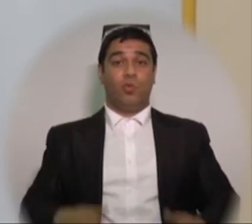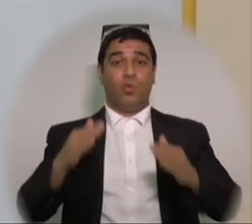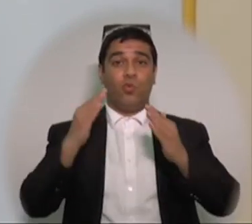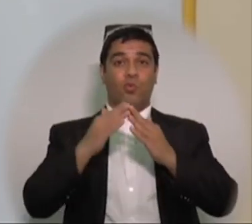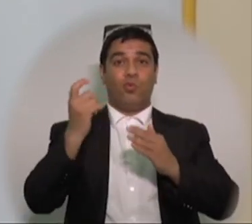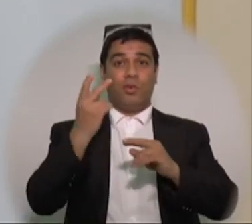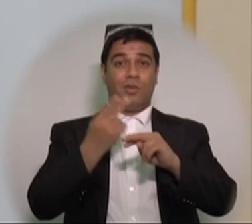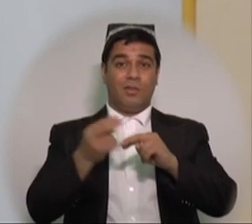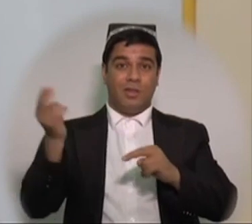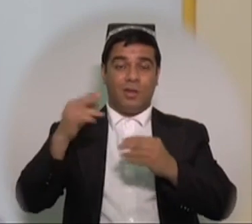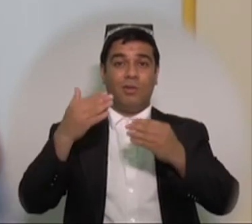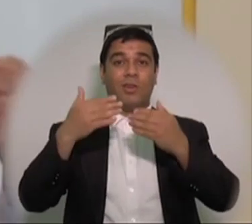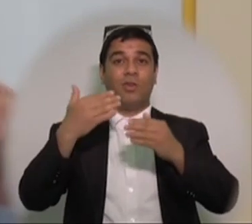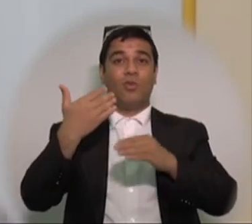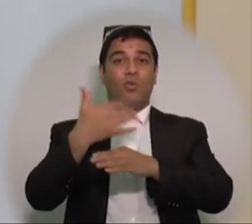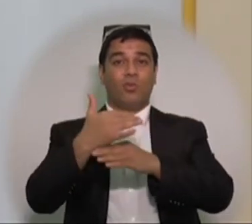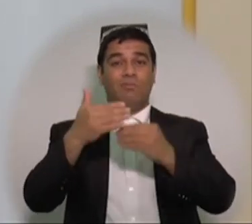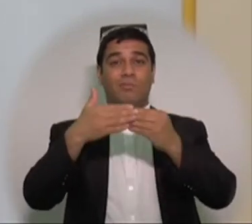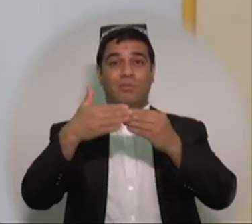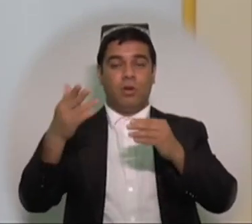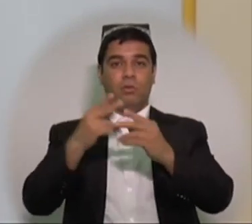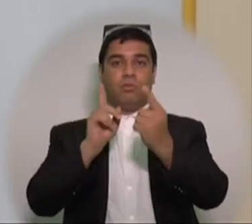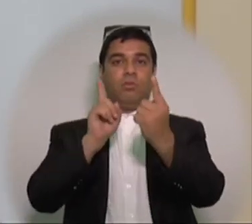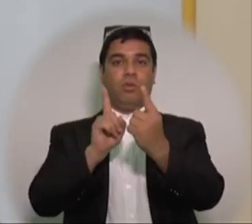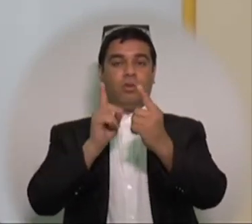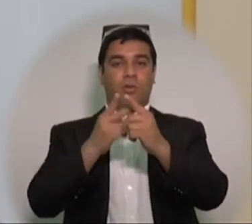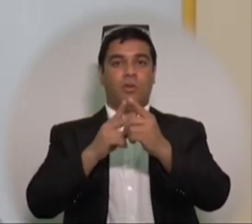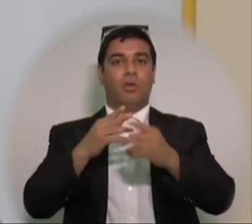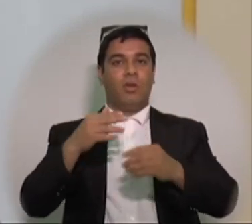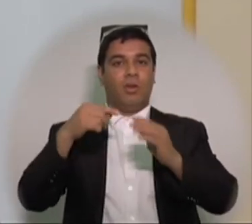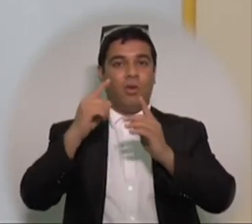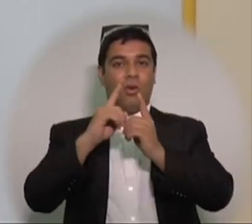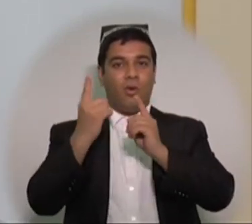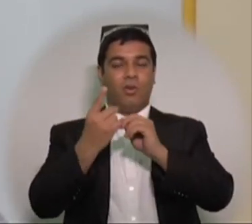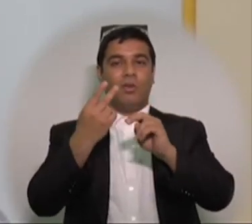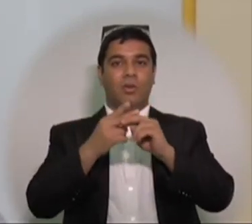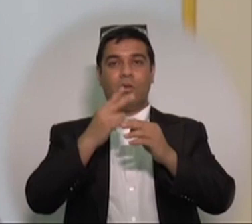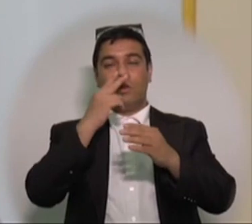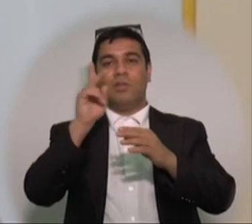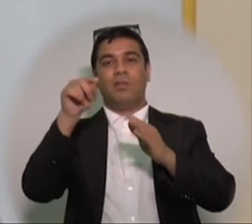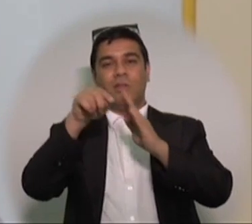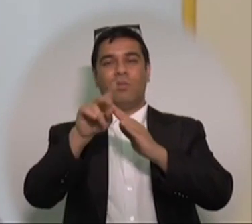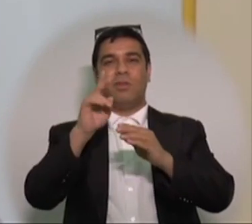Üyünü egesi gelip köçe eşiğini açken de roparada turup arkadan havlu